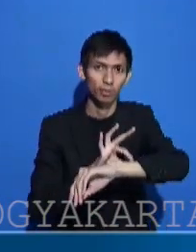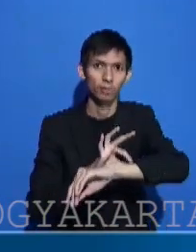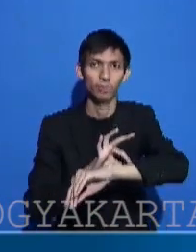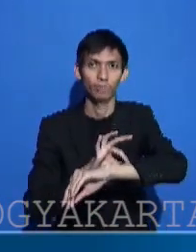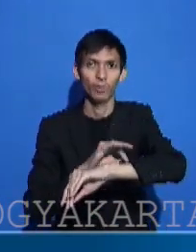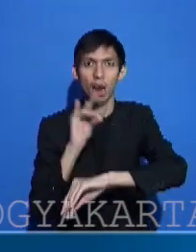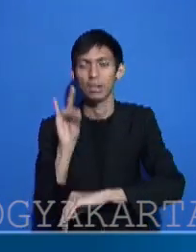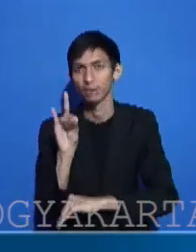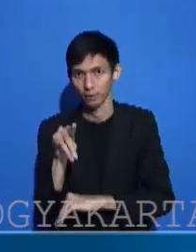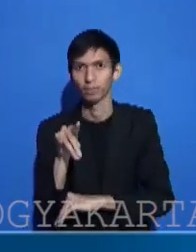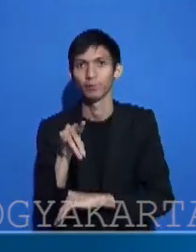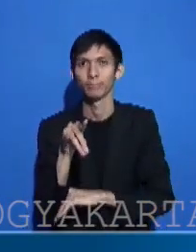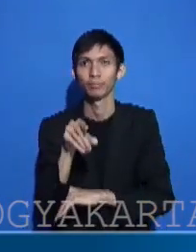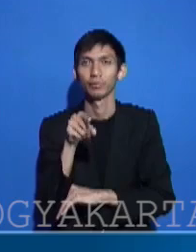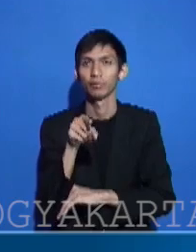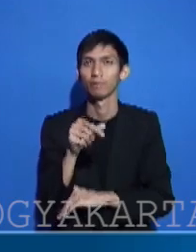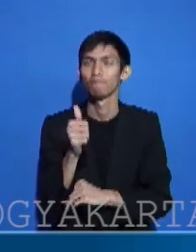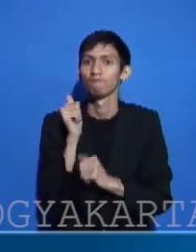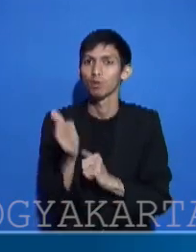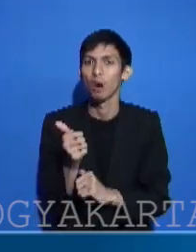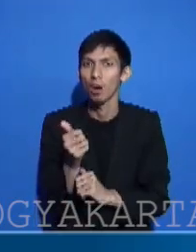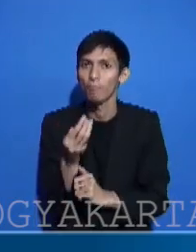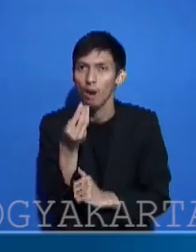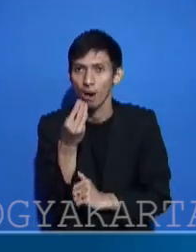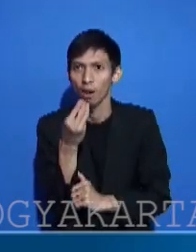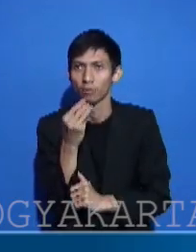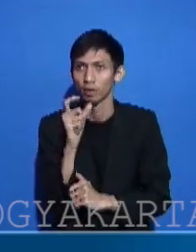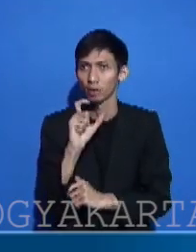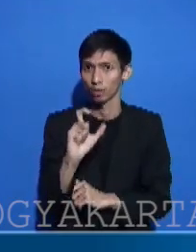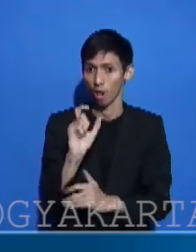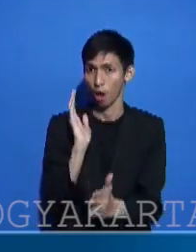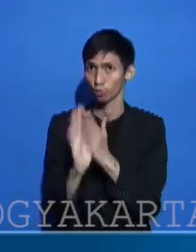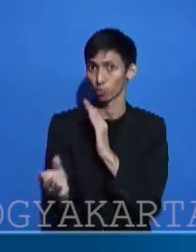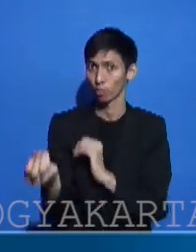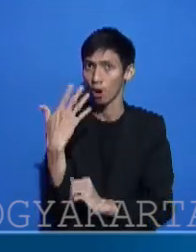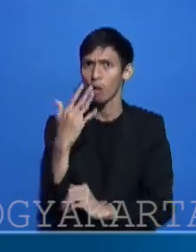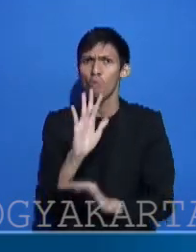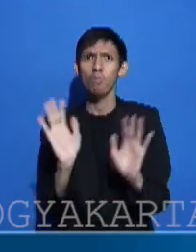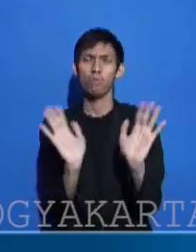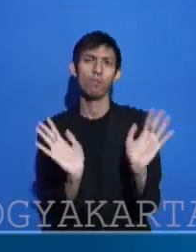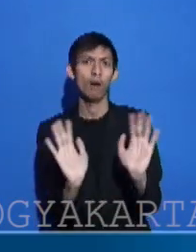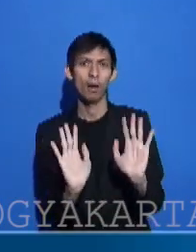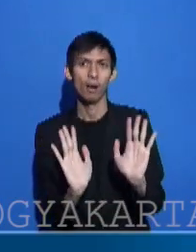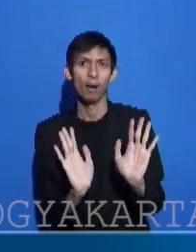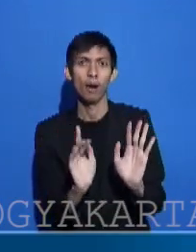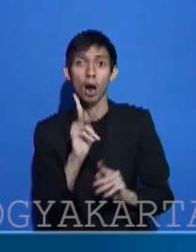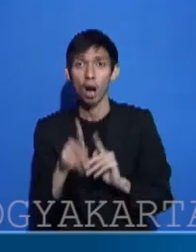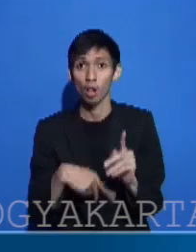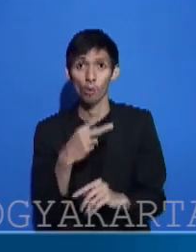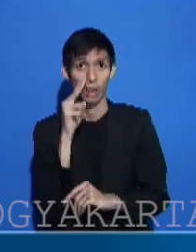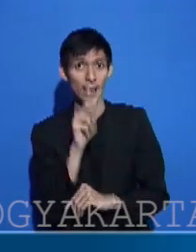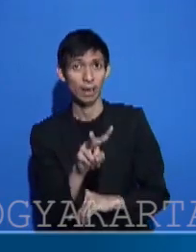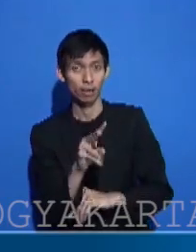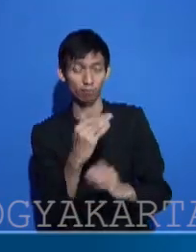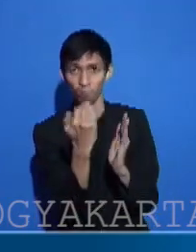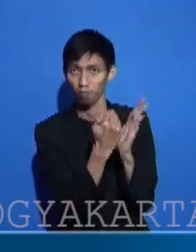dan siap konsumsi, dan ini memang tidak cara langsung mereka menyebut daging anjing, sehingga kalau sesuai dengan ketentuan perda